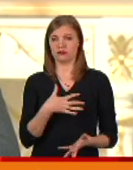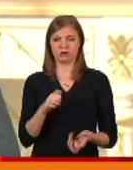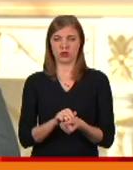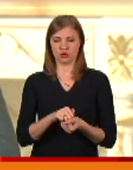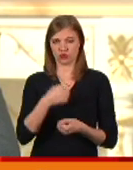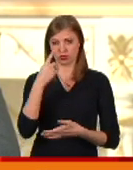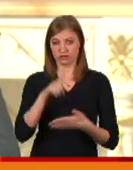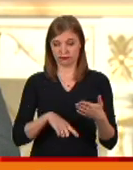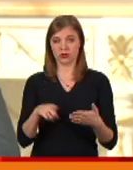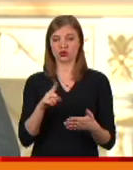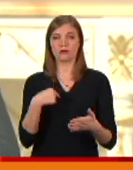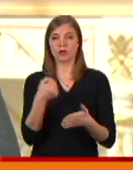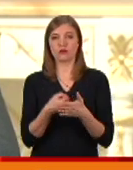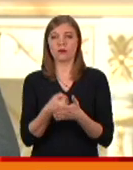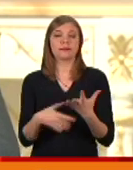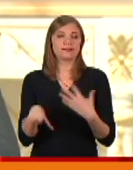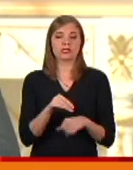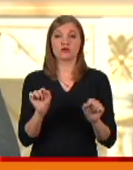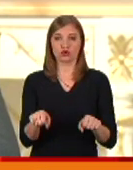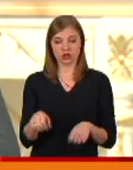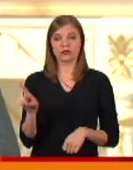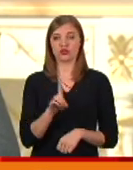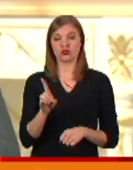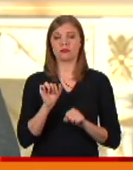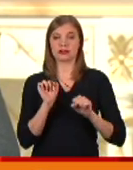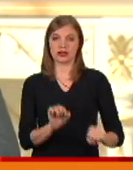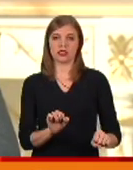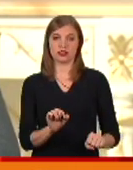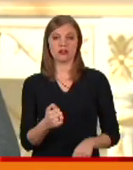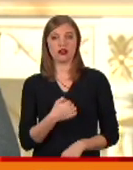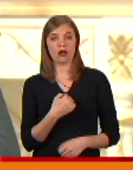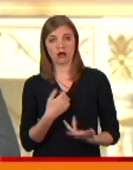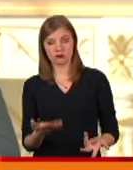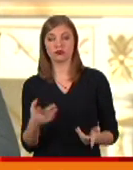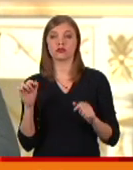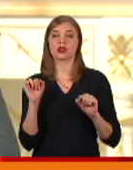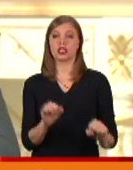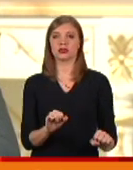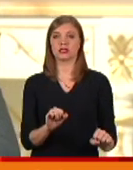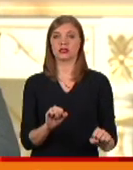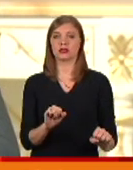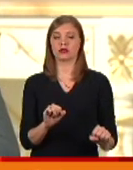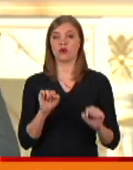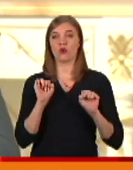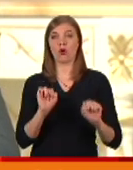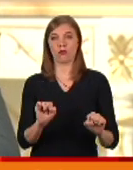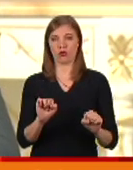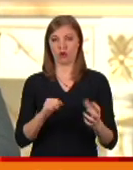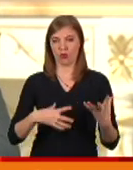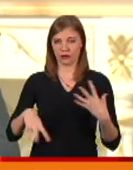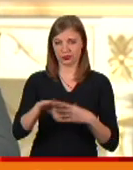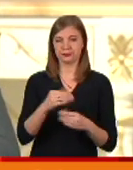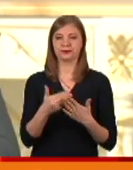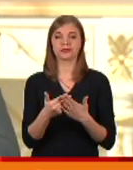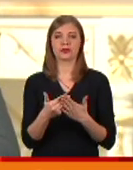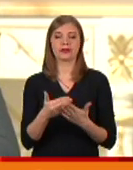діями робили все можливе для того, щоб захистити армію, захистити оборонний комплекс